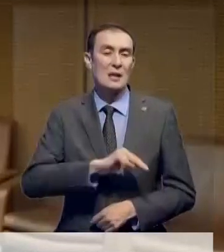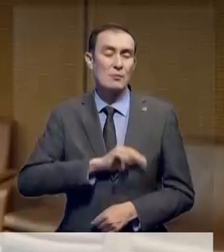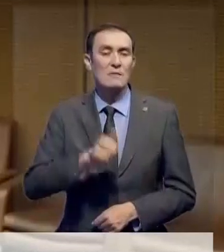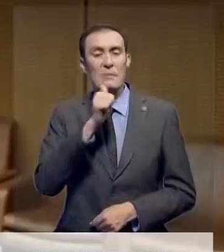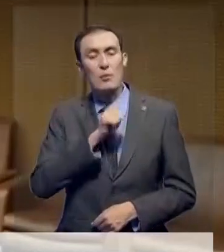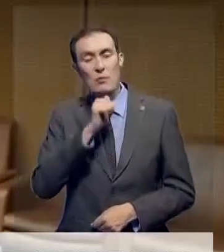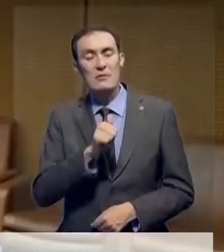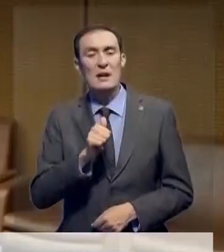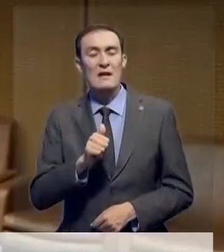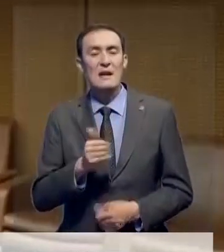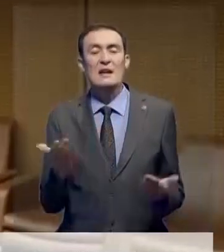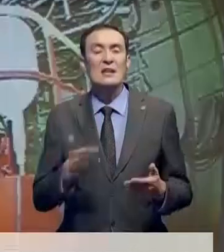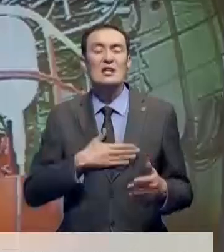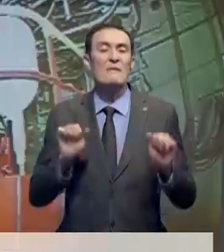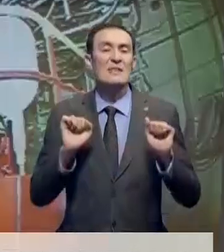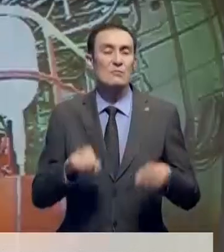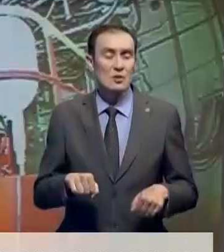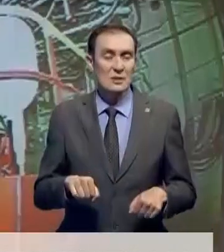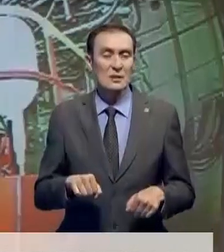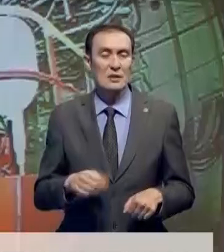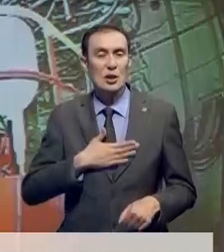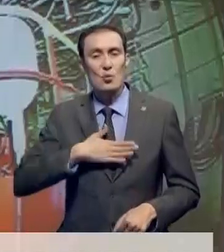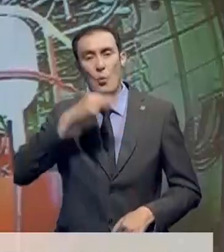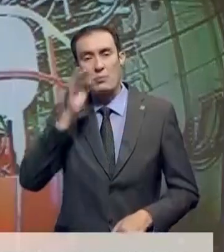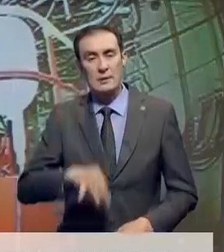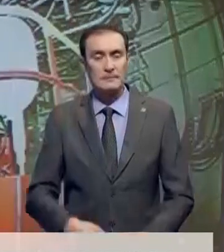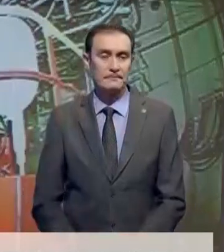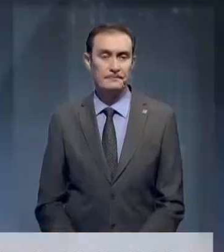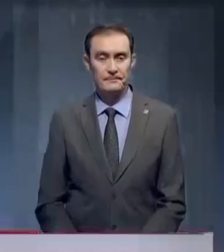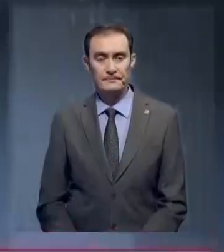наши возможности и наши компетенции.